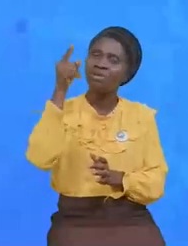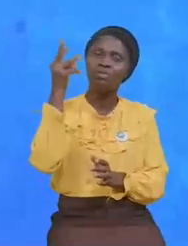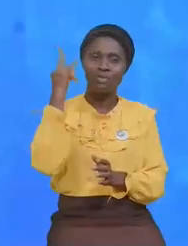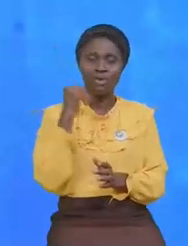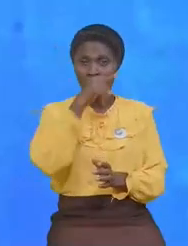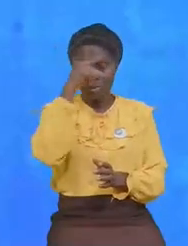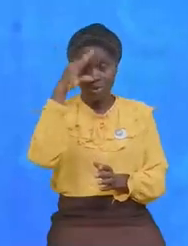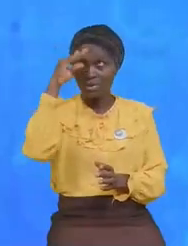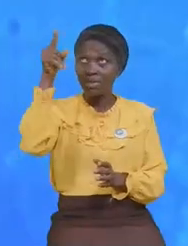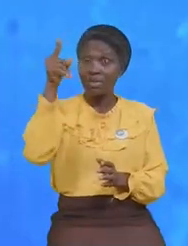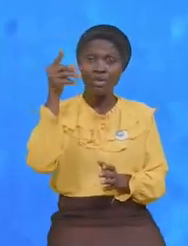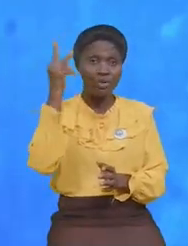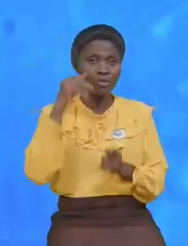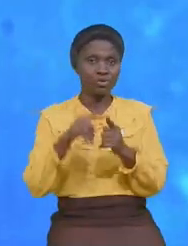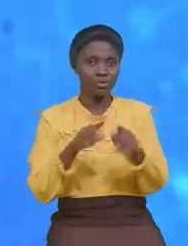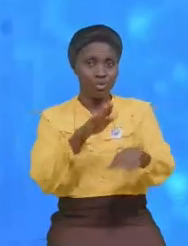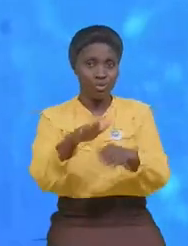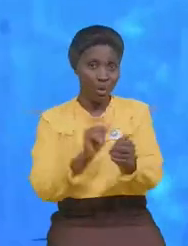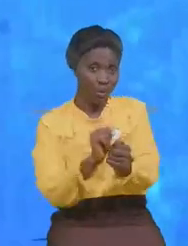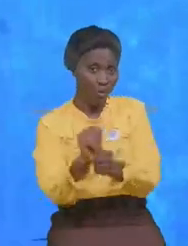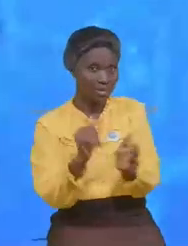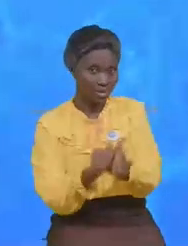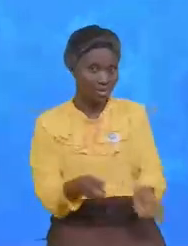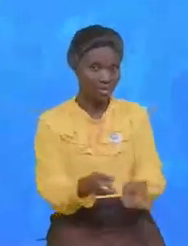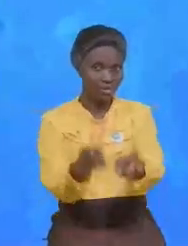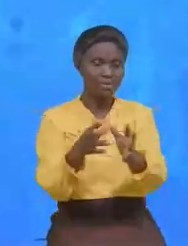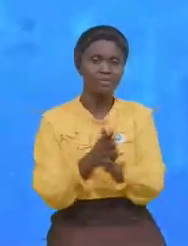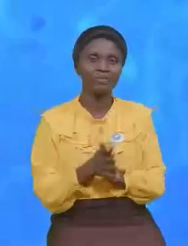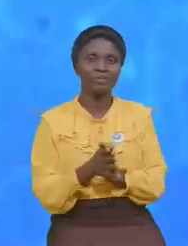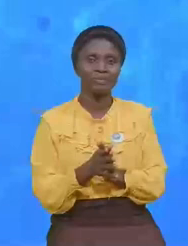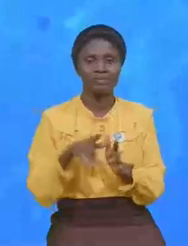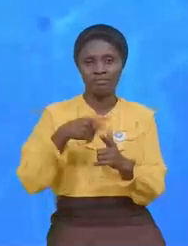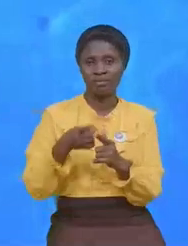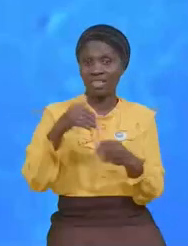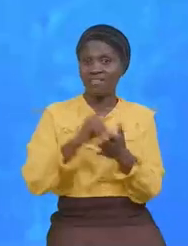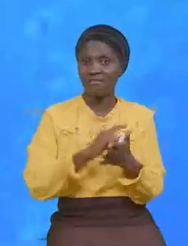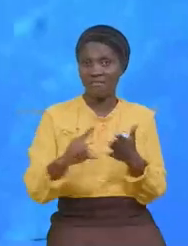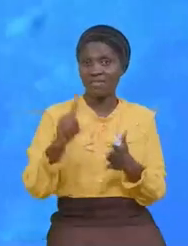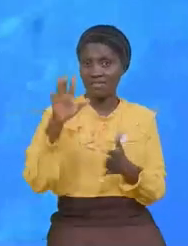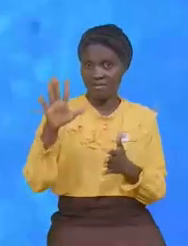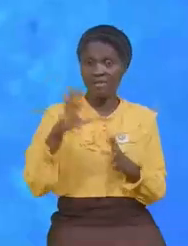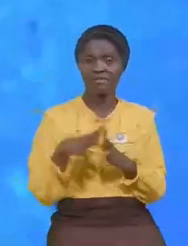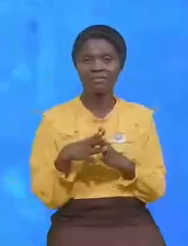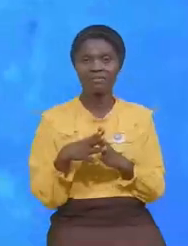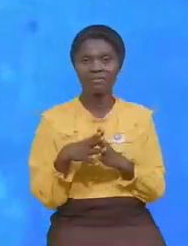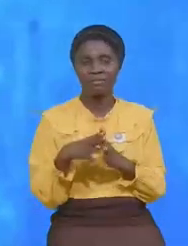pour voir Jésus parce qu'il devait passer par là. Et le verset 5 dit,